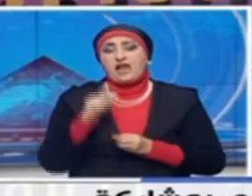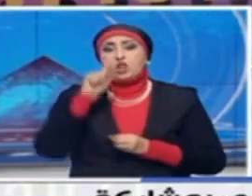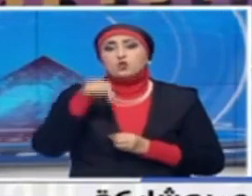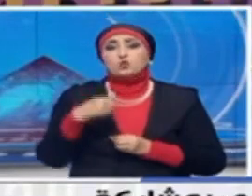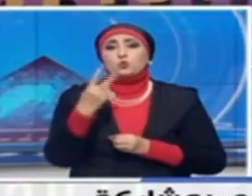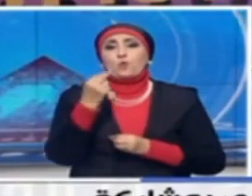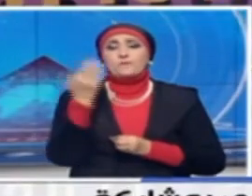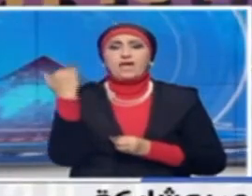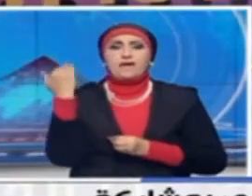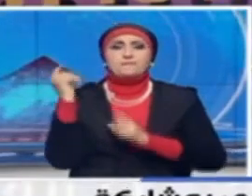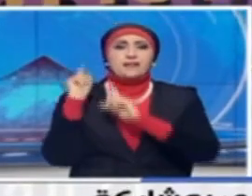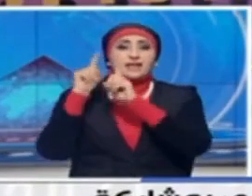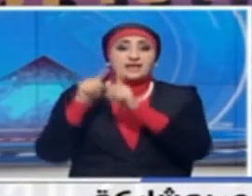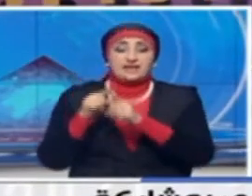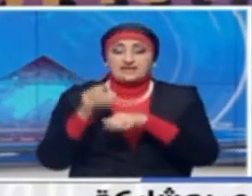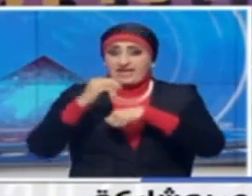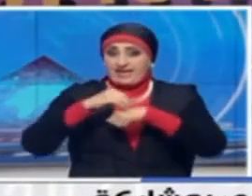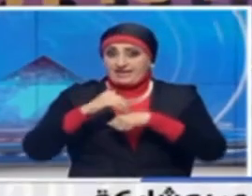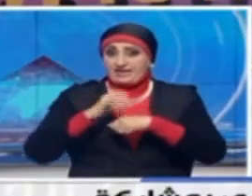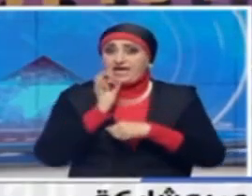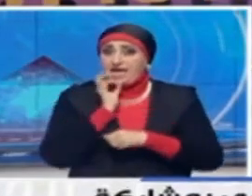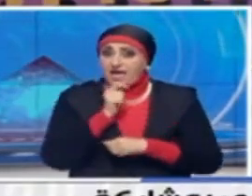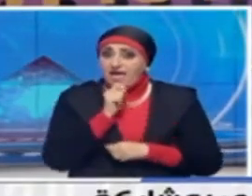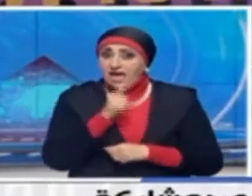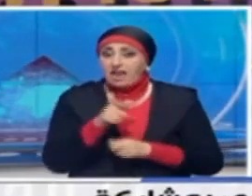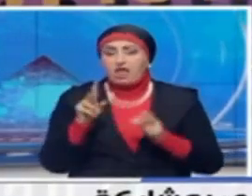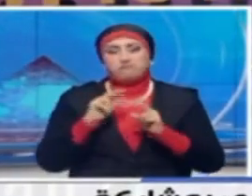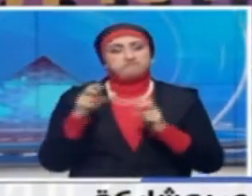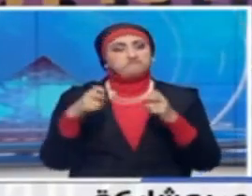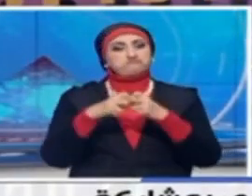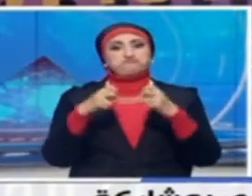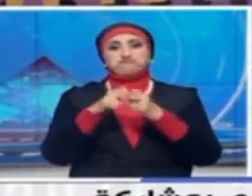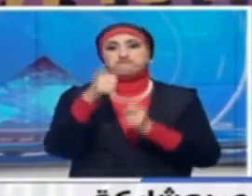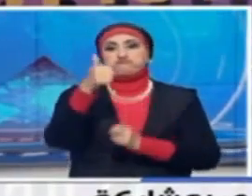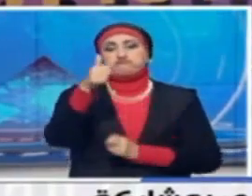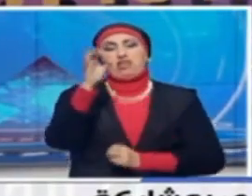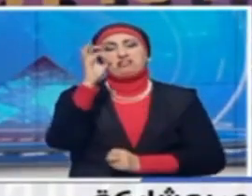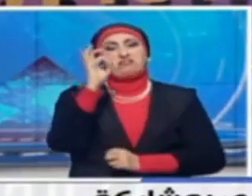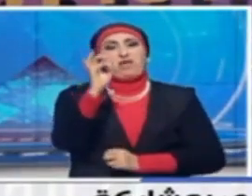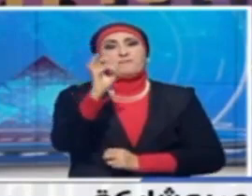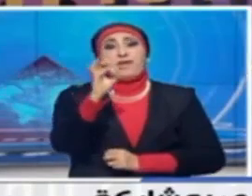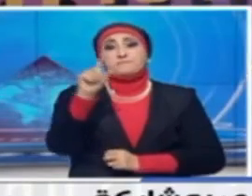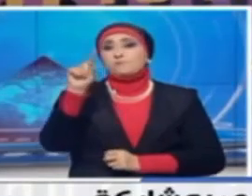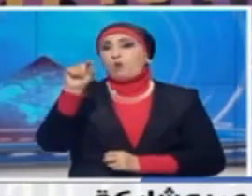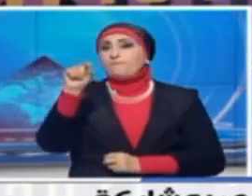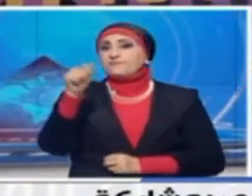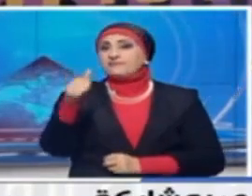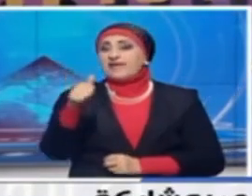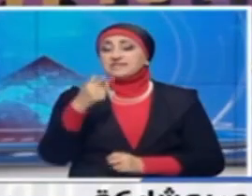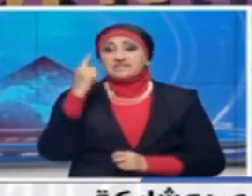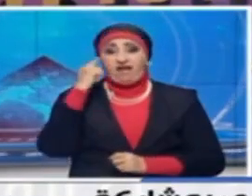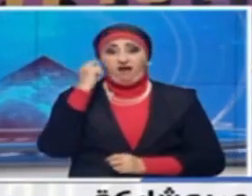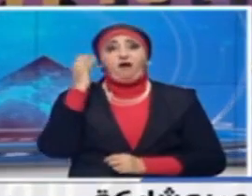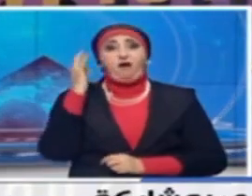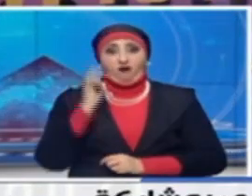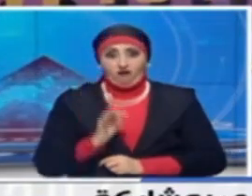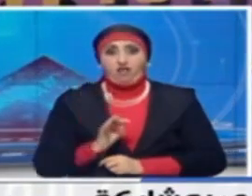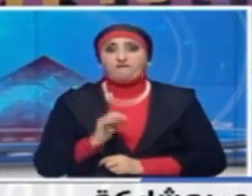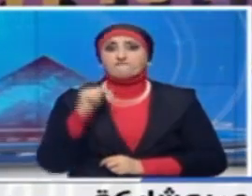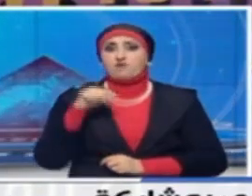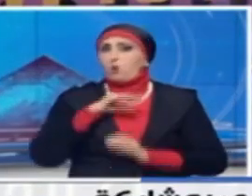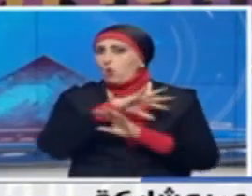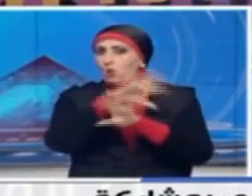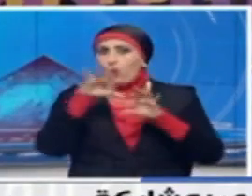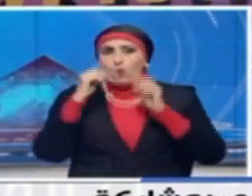اليومين الفائتين، أشادوا بهذا المعرض وأكدوا أنهم على دراية بما تم وبما